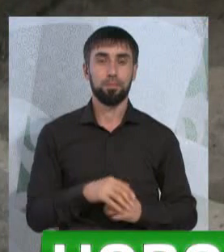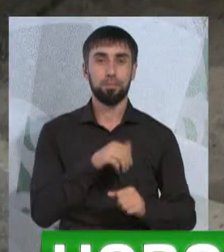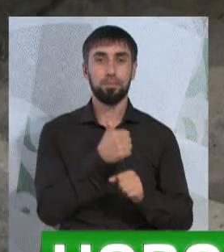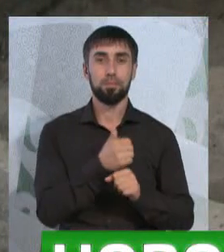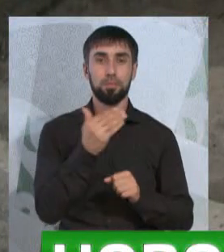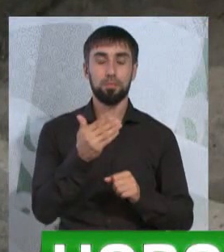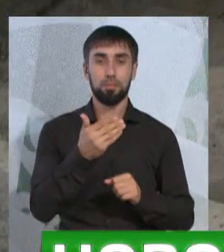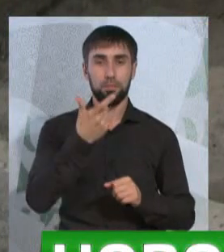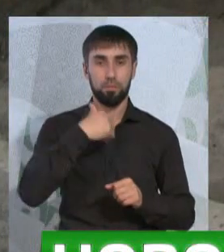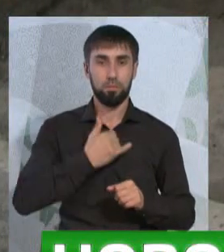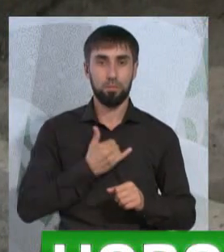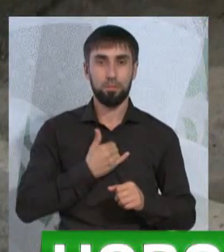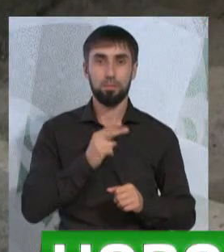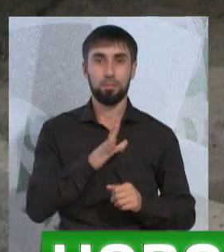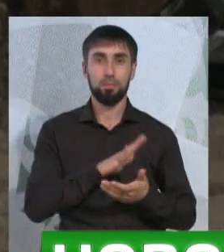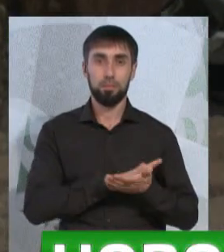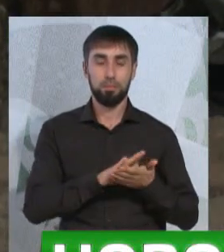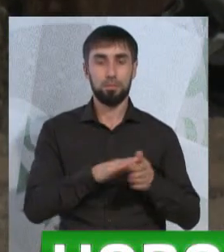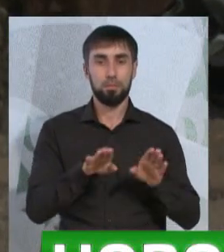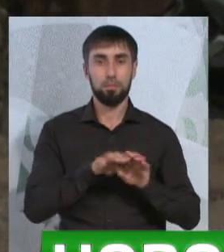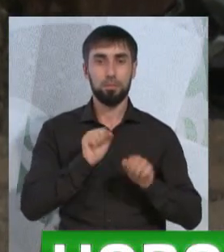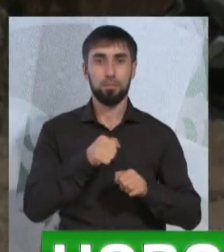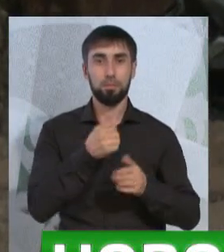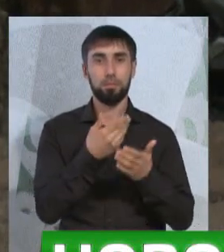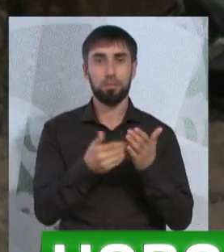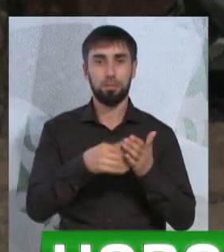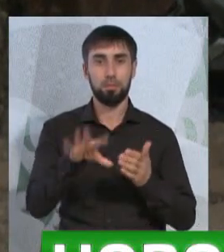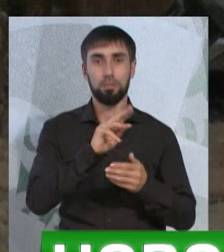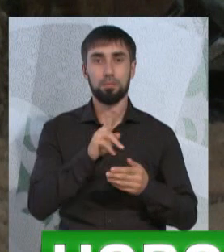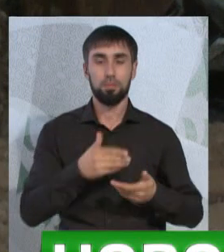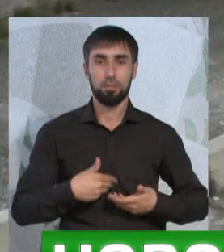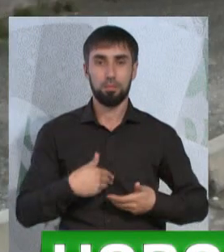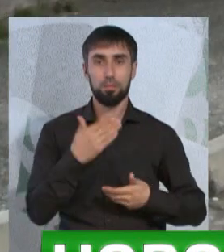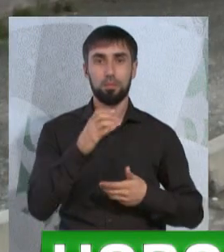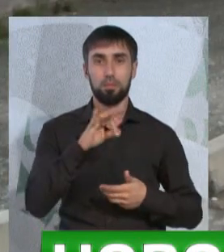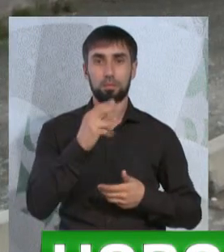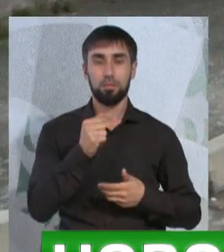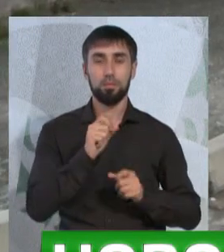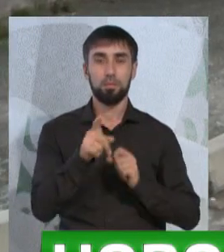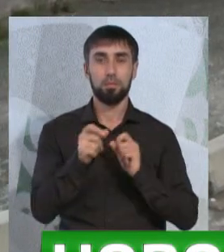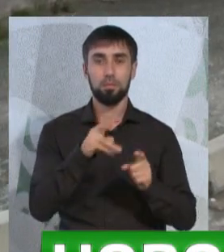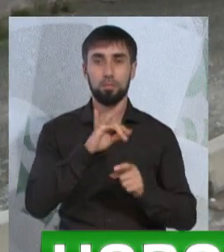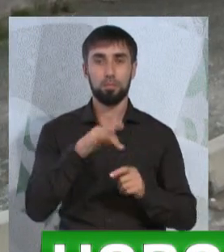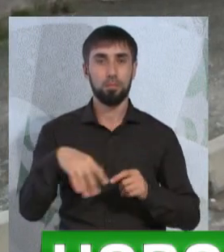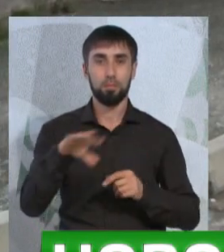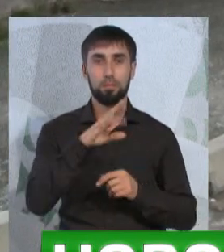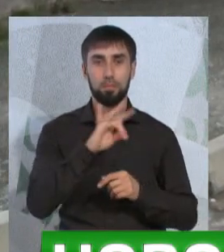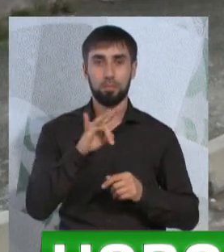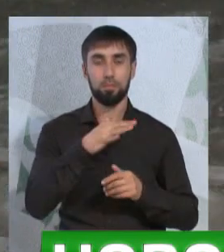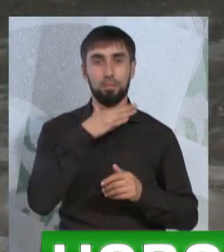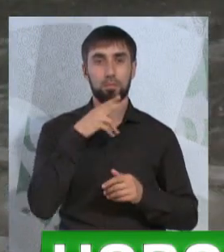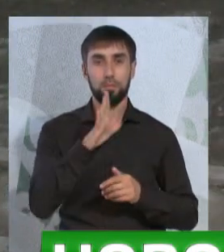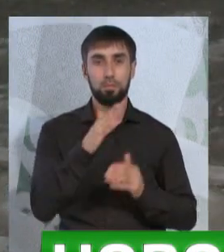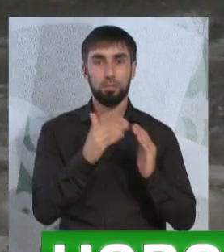Главное, у меня в квартире чисто. Так можно объяснить поведение некоторых жильцов столицы. Разбросанный мусор по всему двору. Жителям